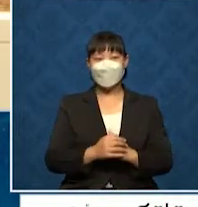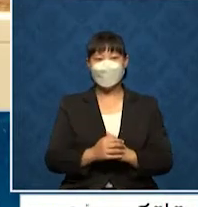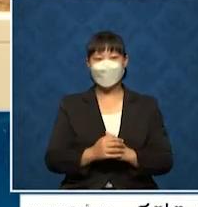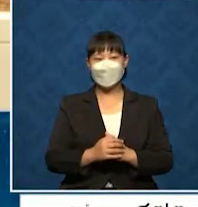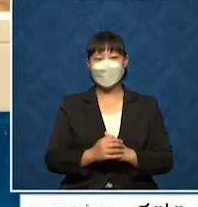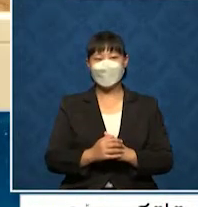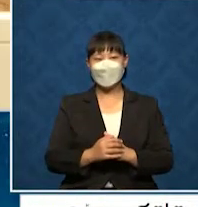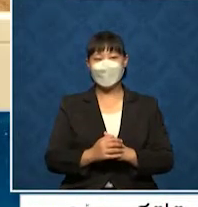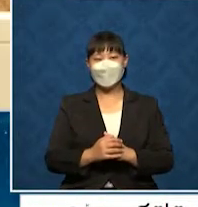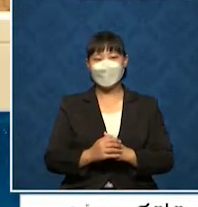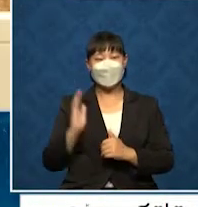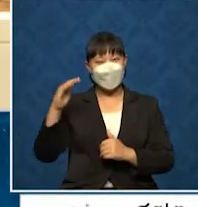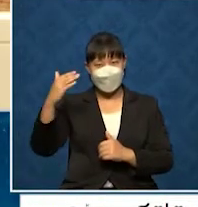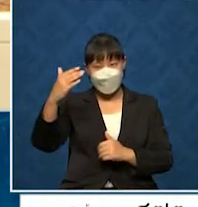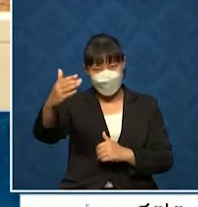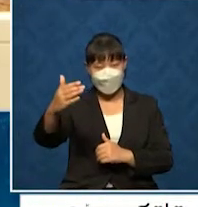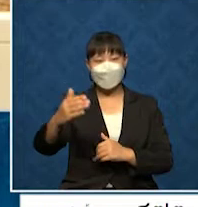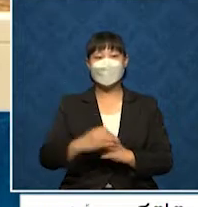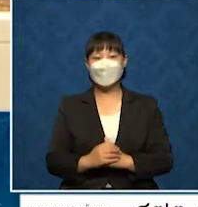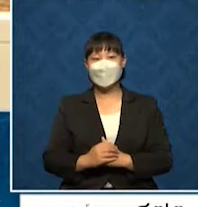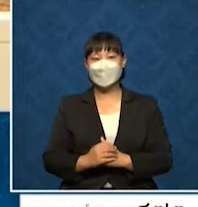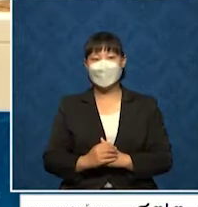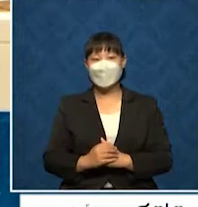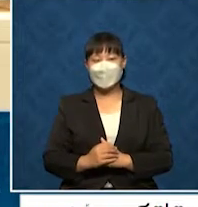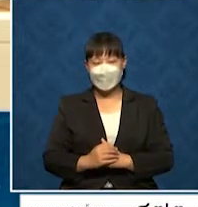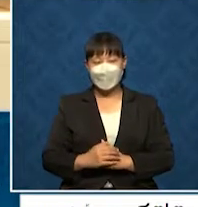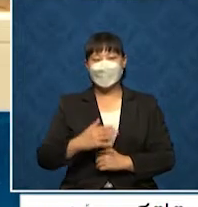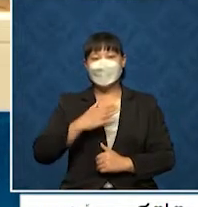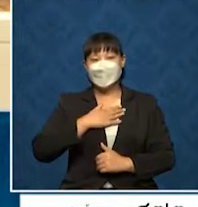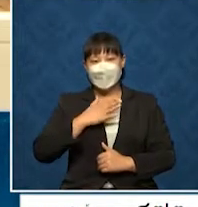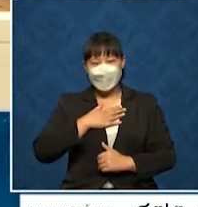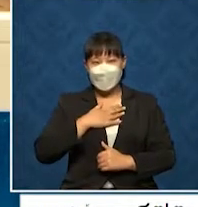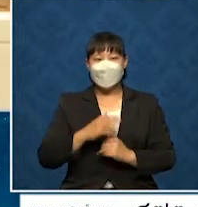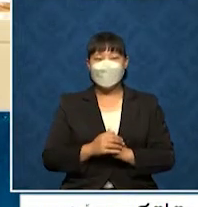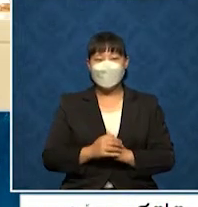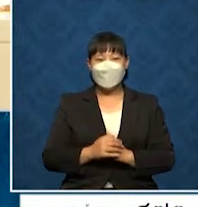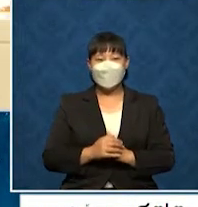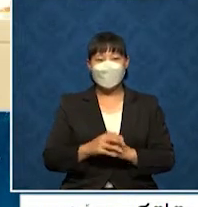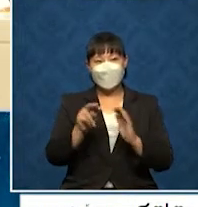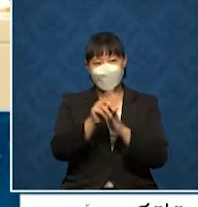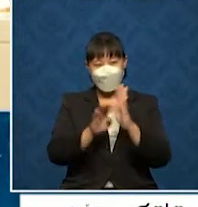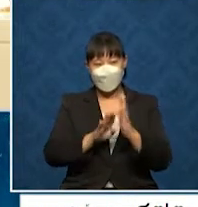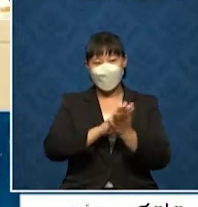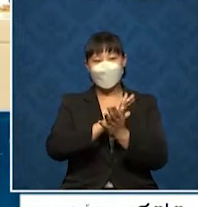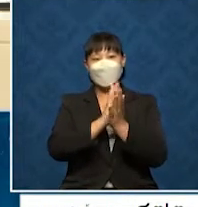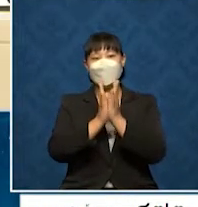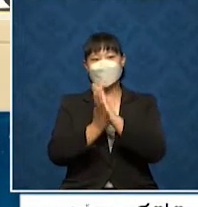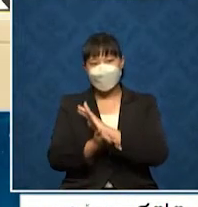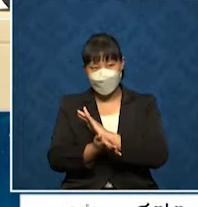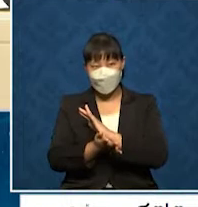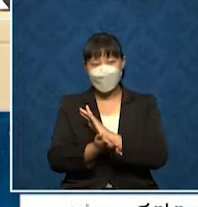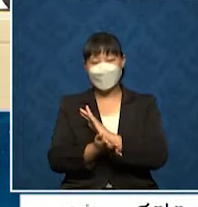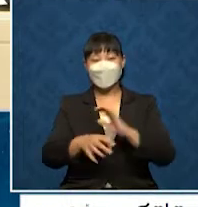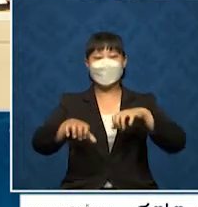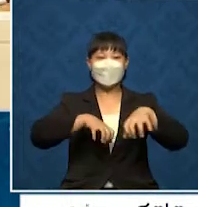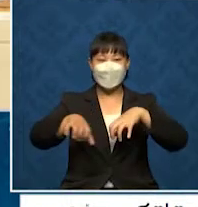ไปในระยะแรกประกอบกับเรามีแนวนโยบายในการปรับเปลี่ยนในการจัดการกับยาเ